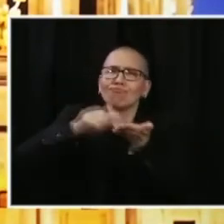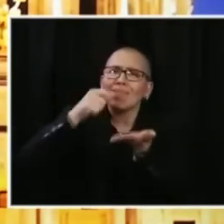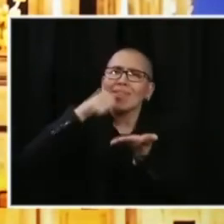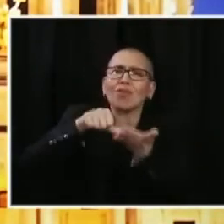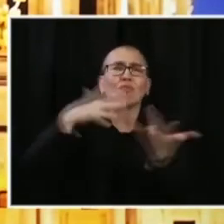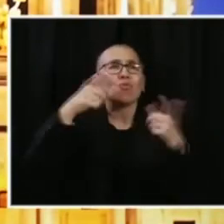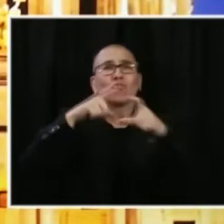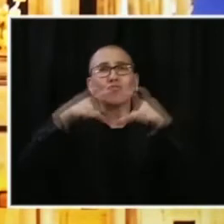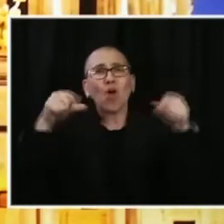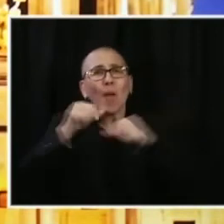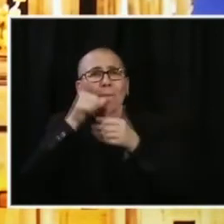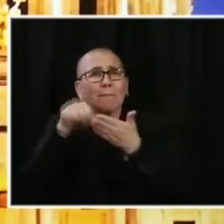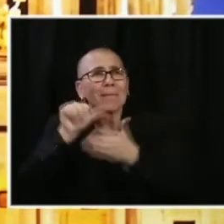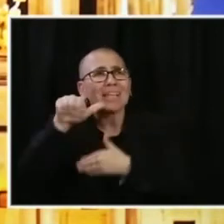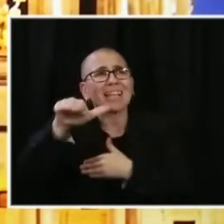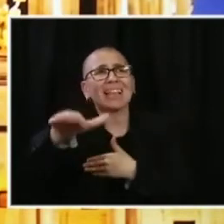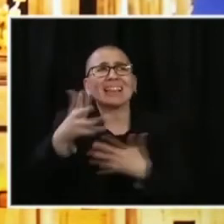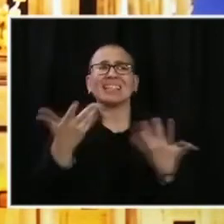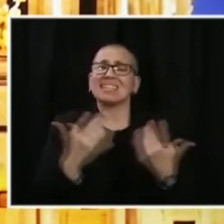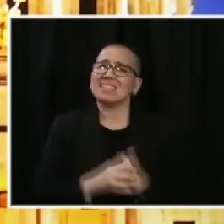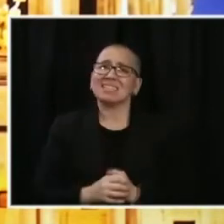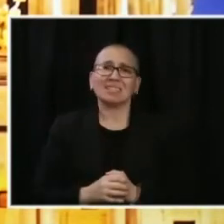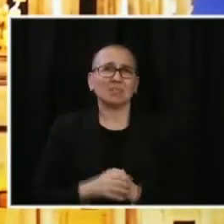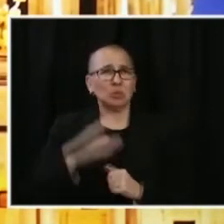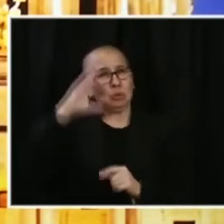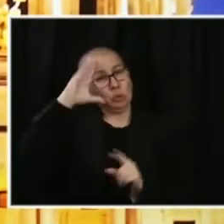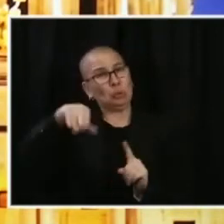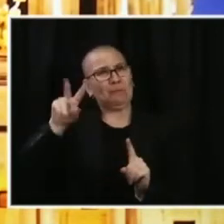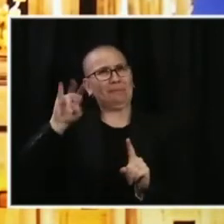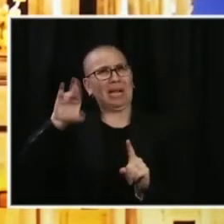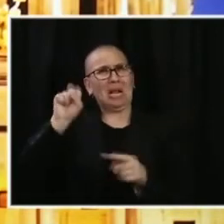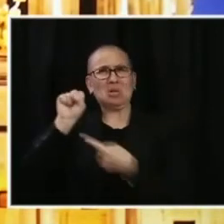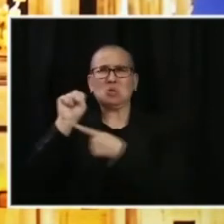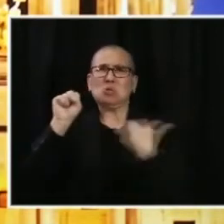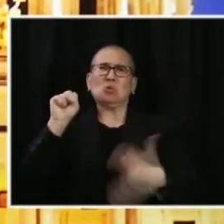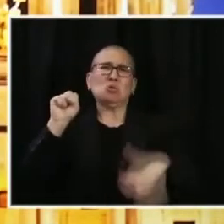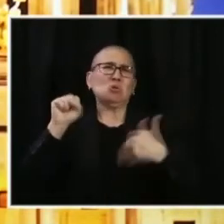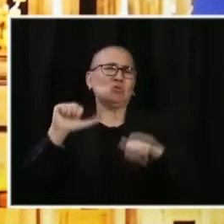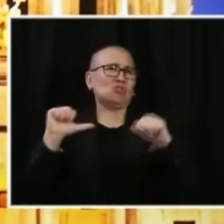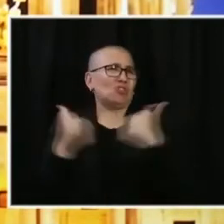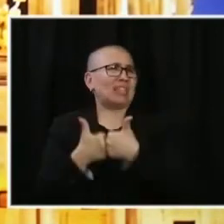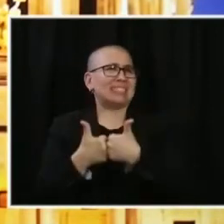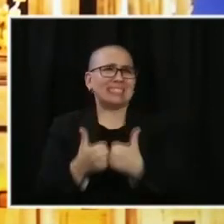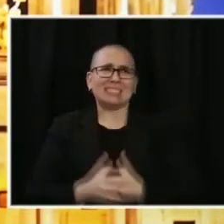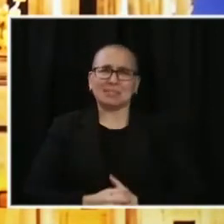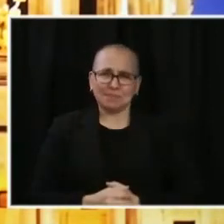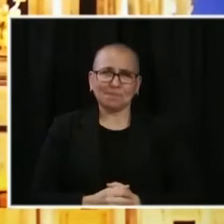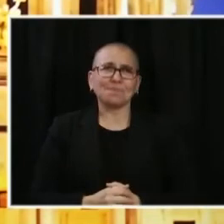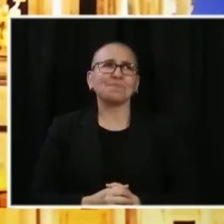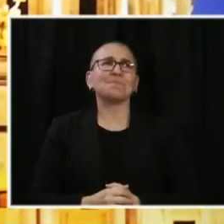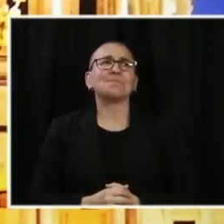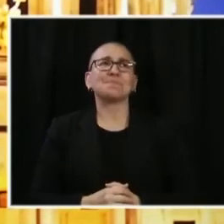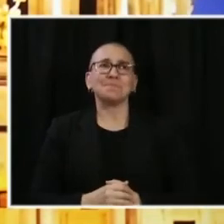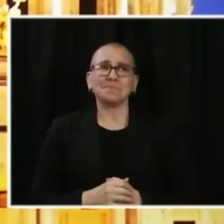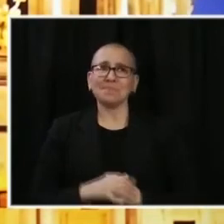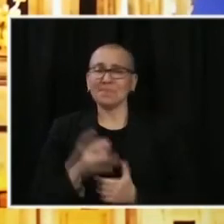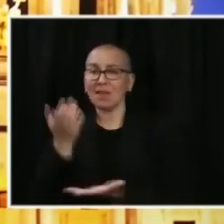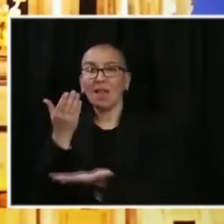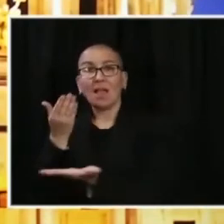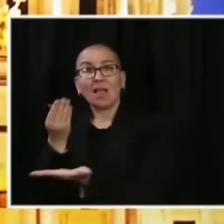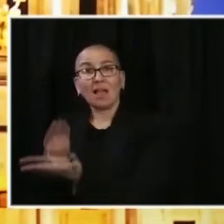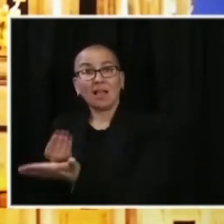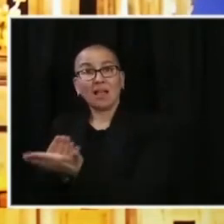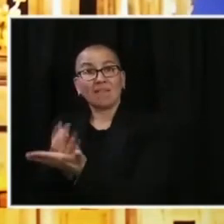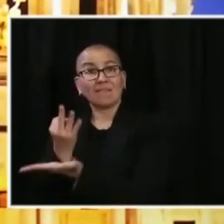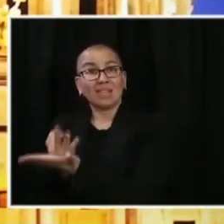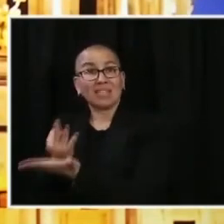thôi lỡ lộ. Bây giờ báo tìa cho tôi cấp món nó. Nên dân hiểu, ua là một trọng khỏi kể chứ mất kể chẳng chẳng chẳng chẳng chẳng